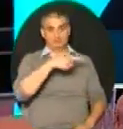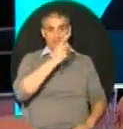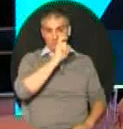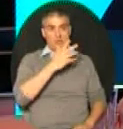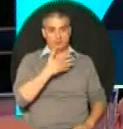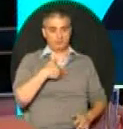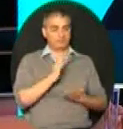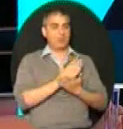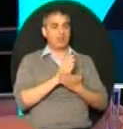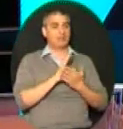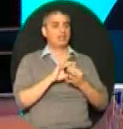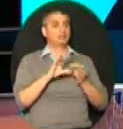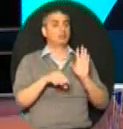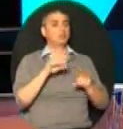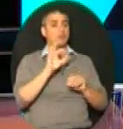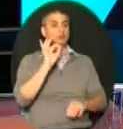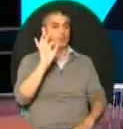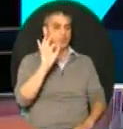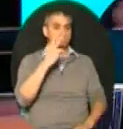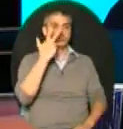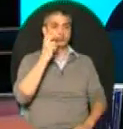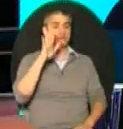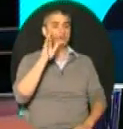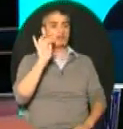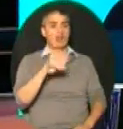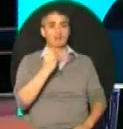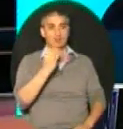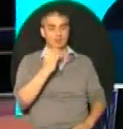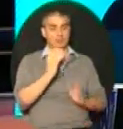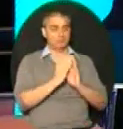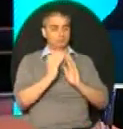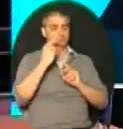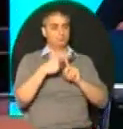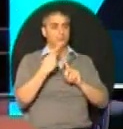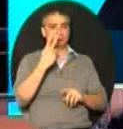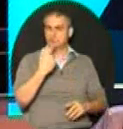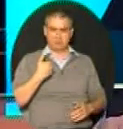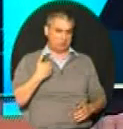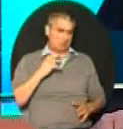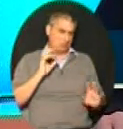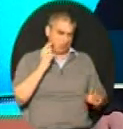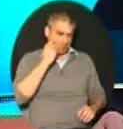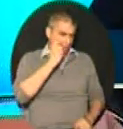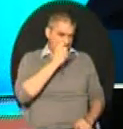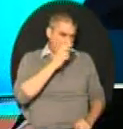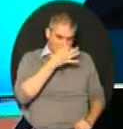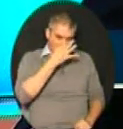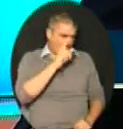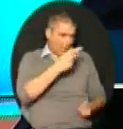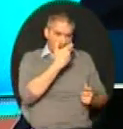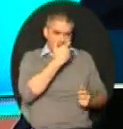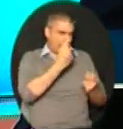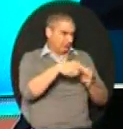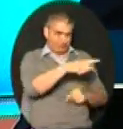כנראה הולכים להחליט שהקשר עם הבוחר שלהם מ-35,000 שקל יוכפל. עכשיו, איני לא צרה בכסף שמקבלים שרים.